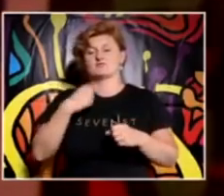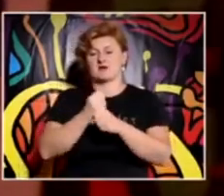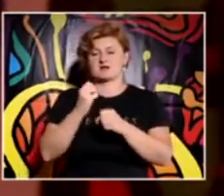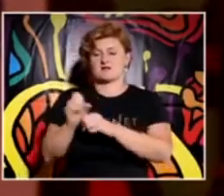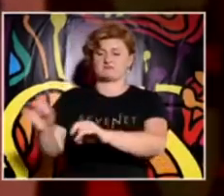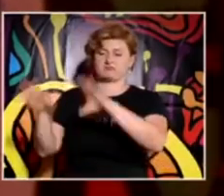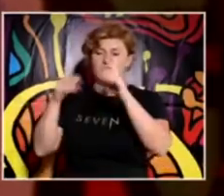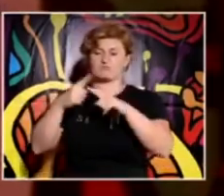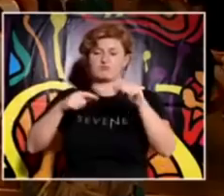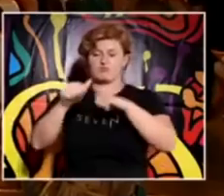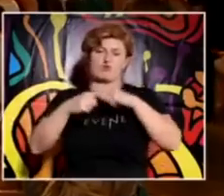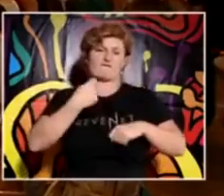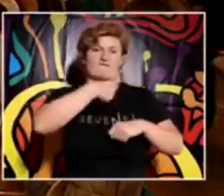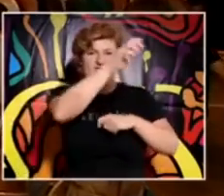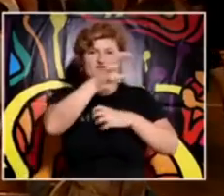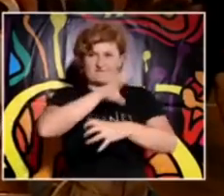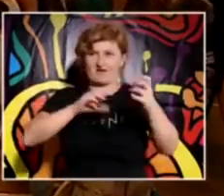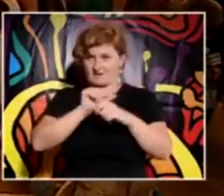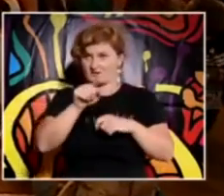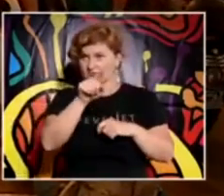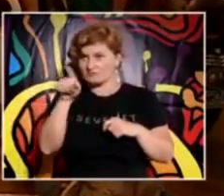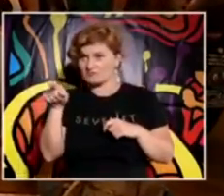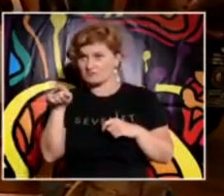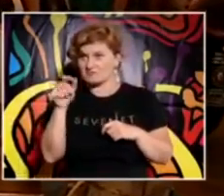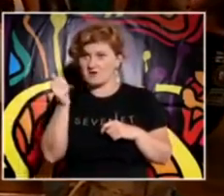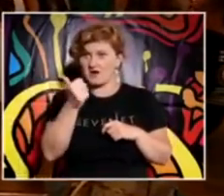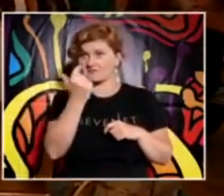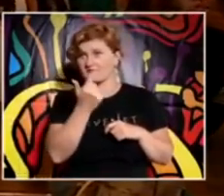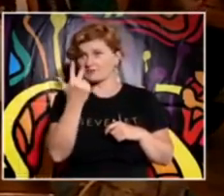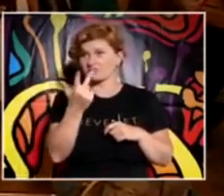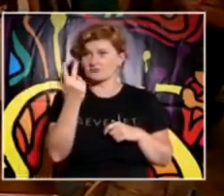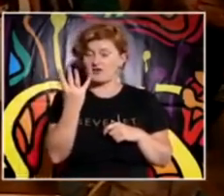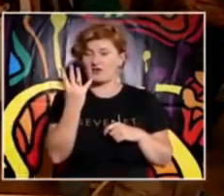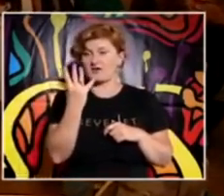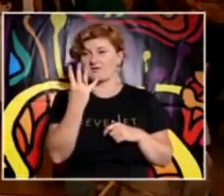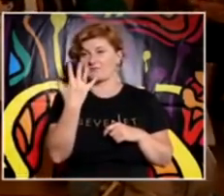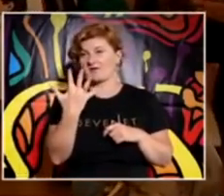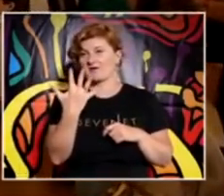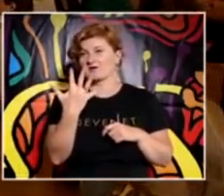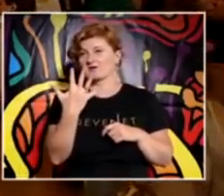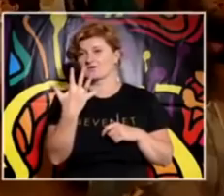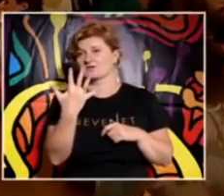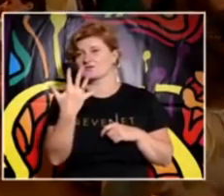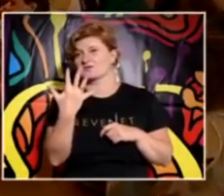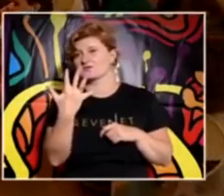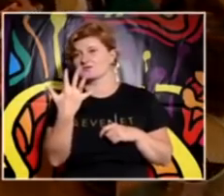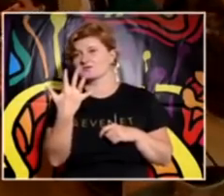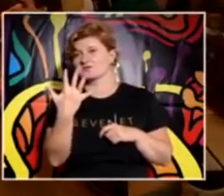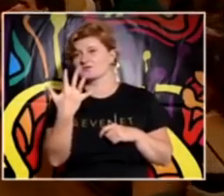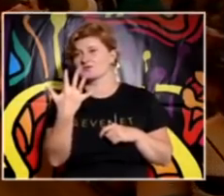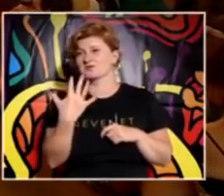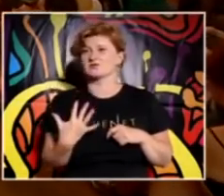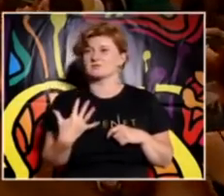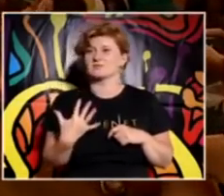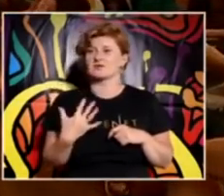na pół roku i wyjechaliście w świat? Raz, dwa, trzy, cztery, pięć. Fajnie,